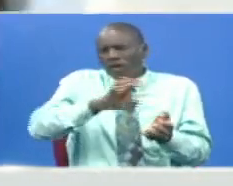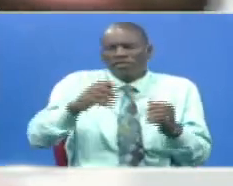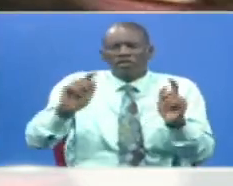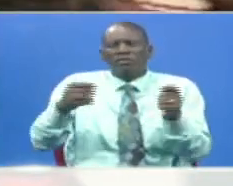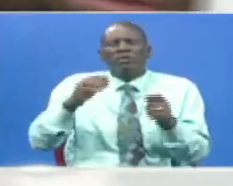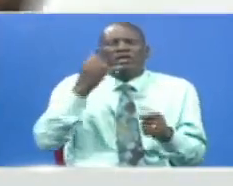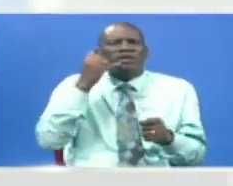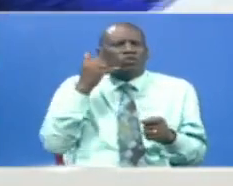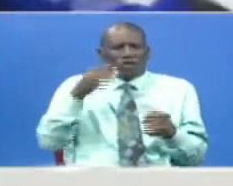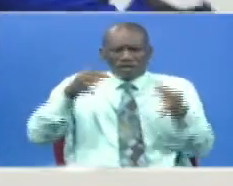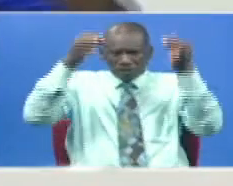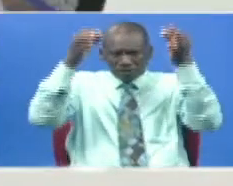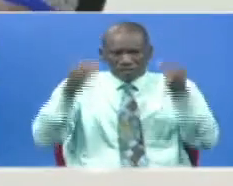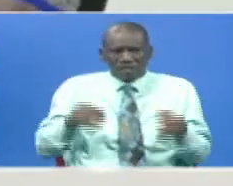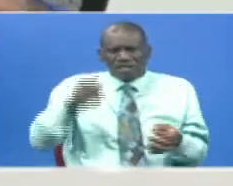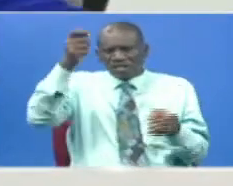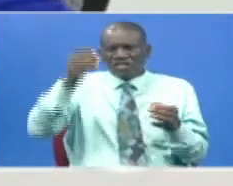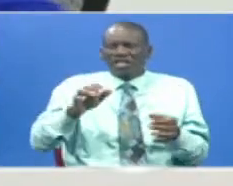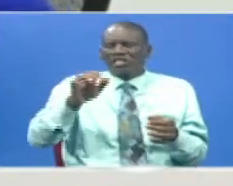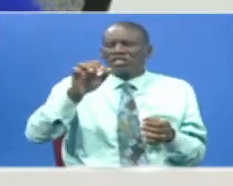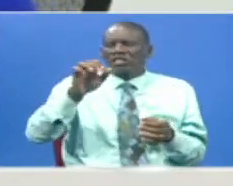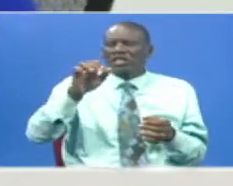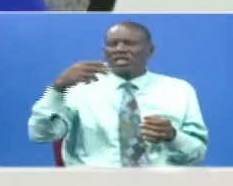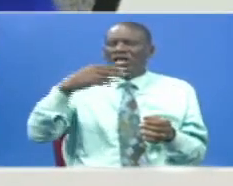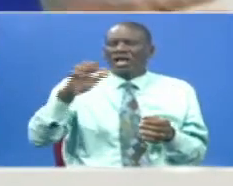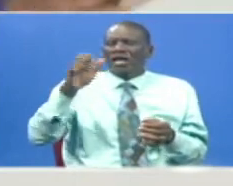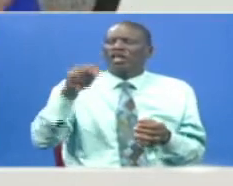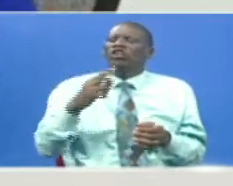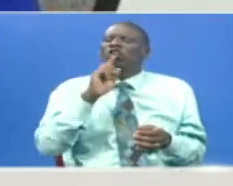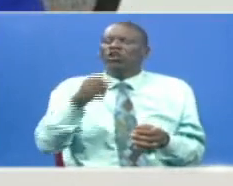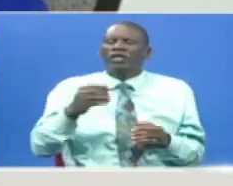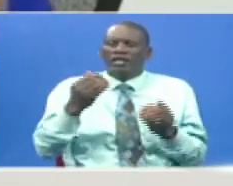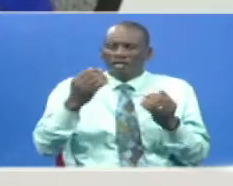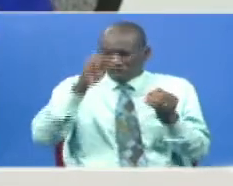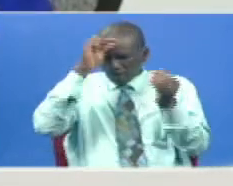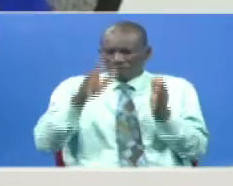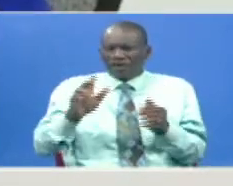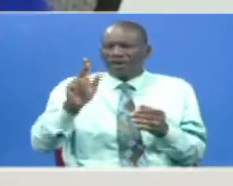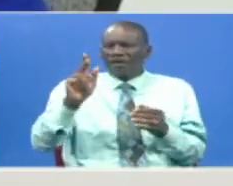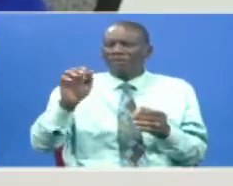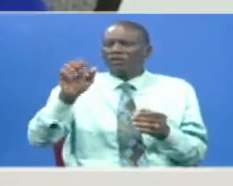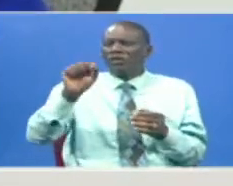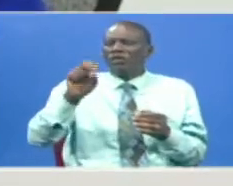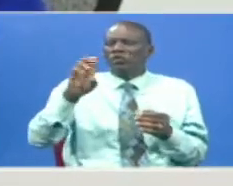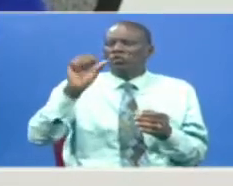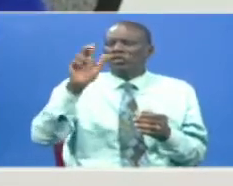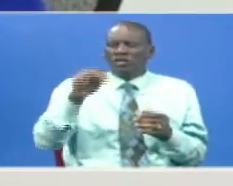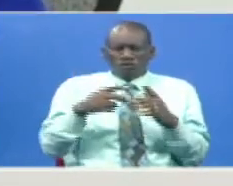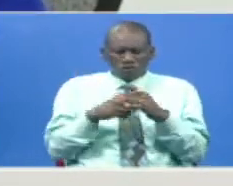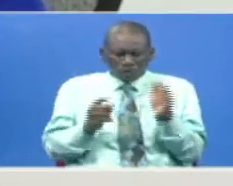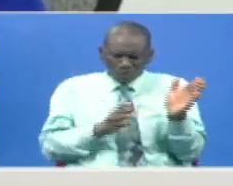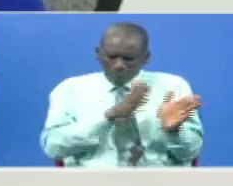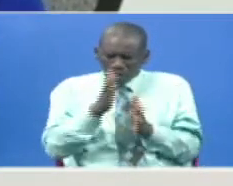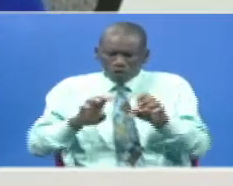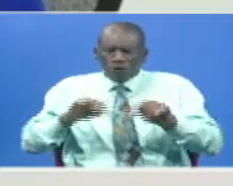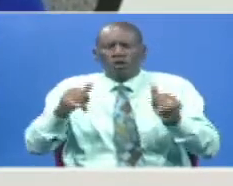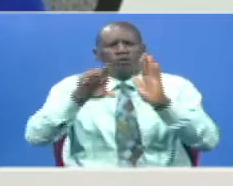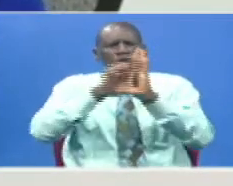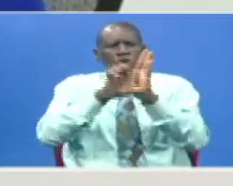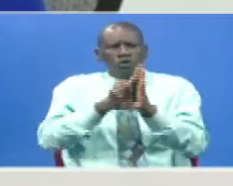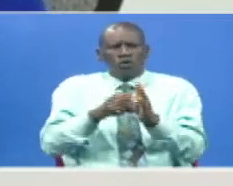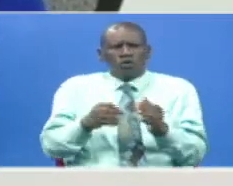Katika uamuzi wake, jaji Helen Wasilwa alimuamuru gavana Kihika kuanzisha mchakato mwafaka wa kisheria wa